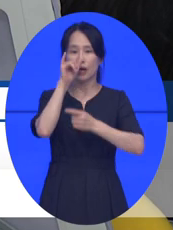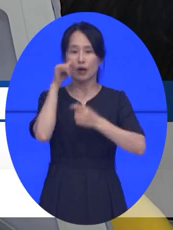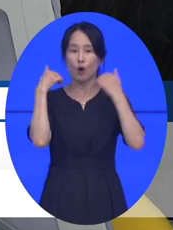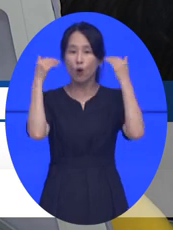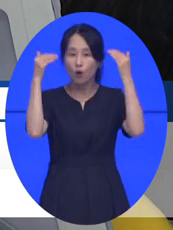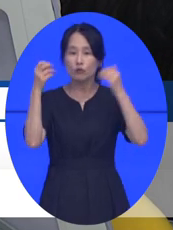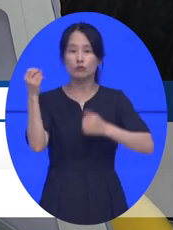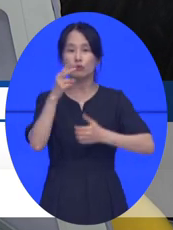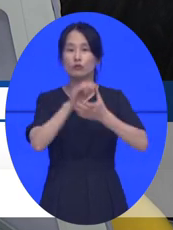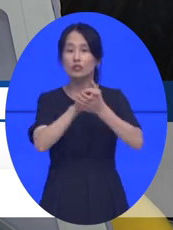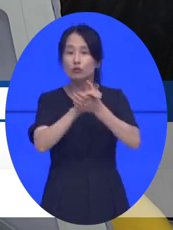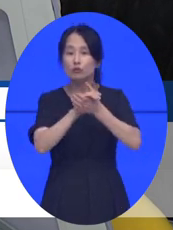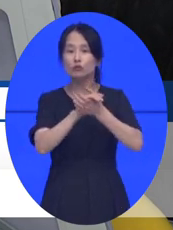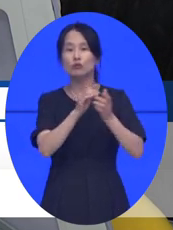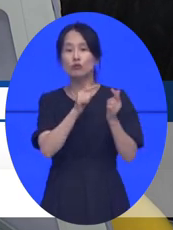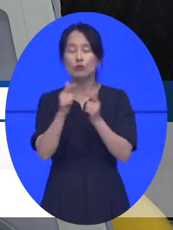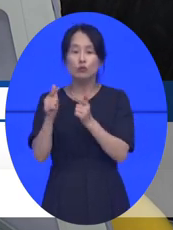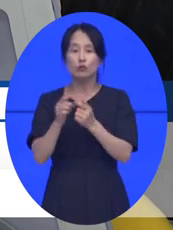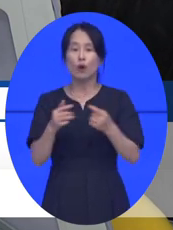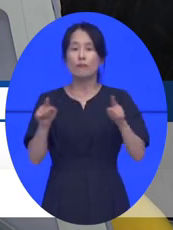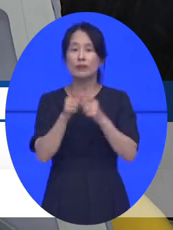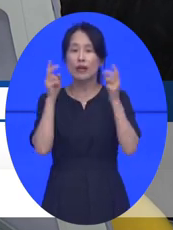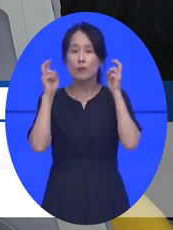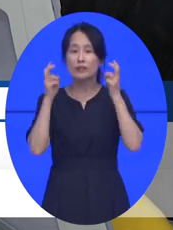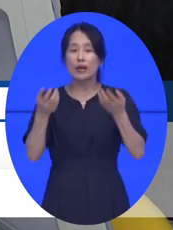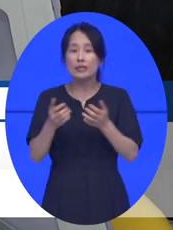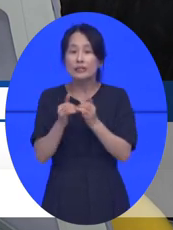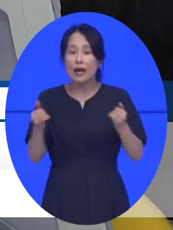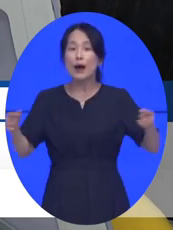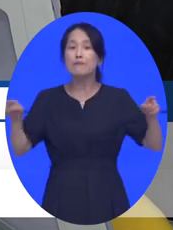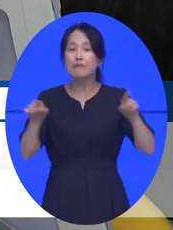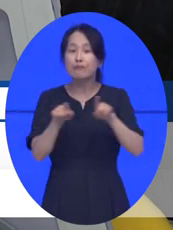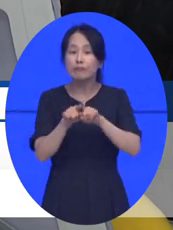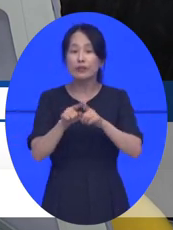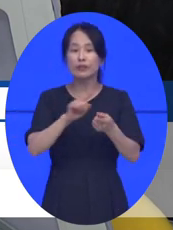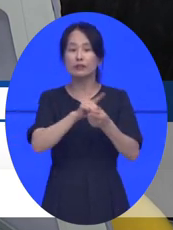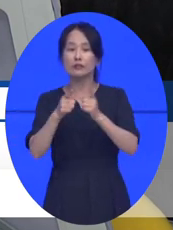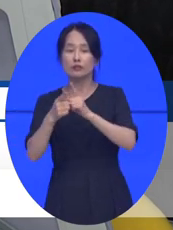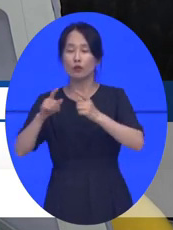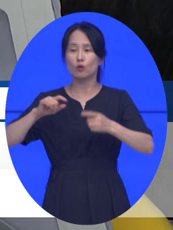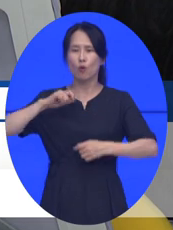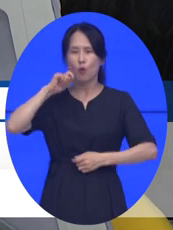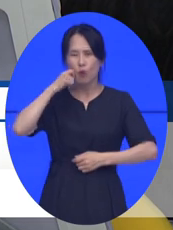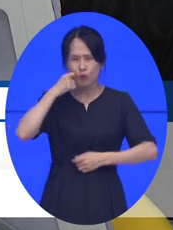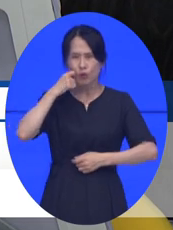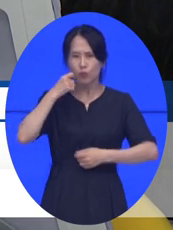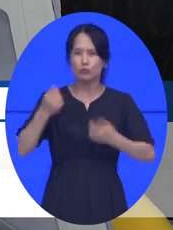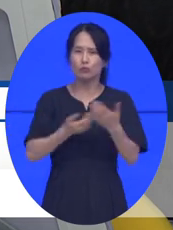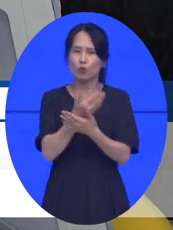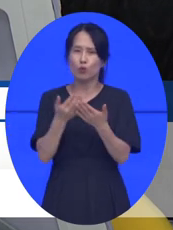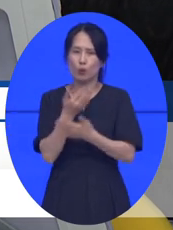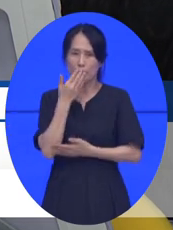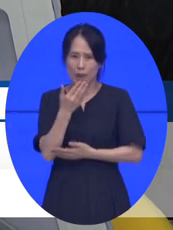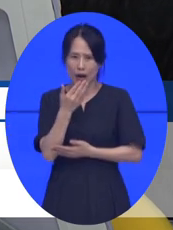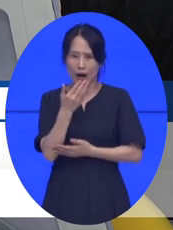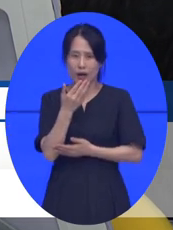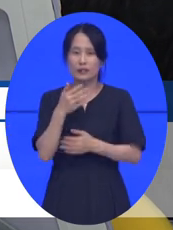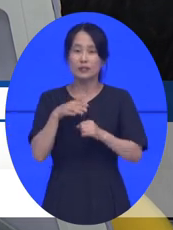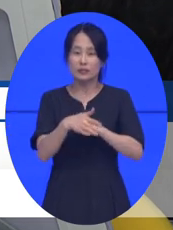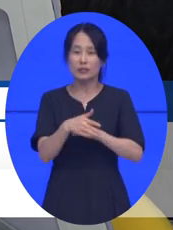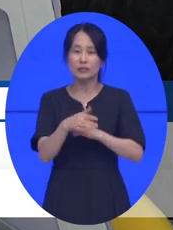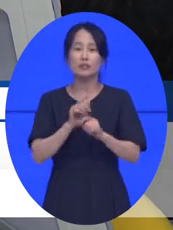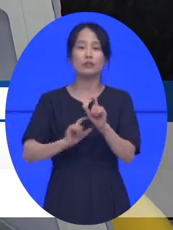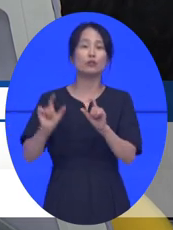어른 또는 친구 그리고 동료들이 함께 서로의 어려움을 나눌 수 있는 그런